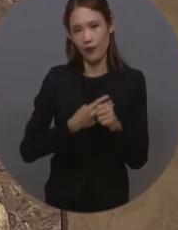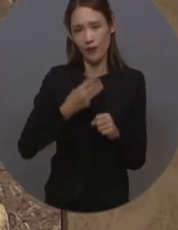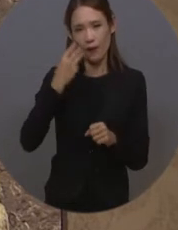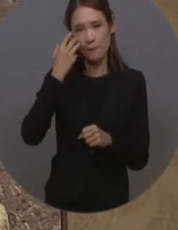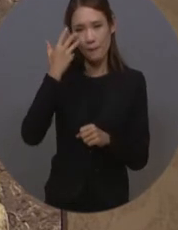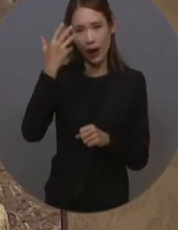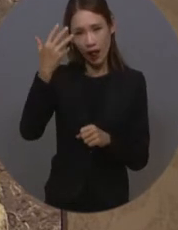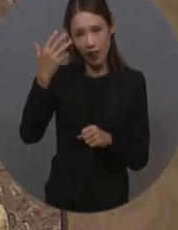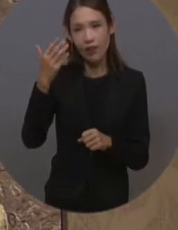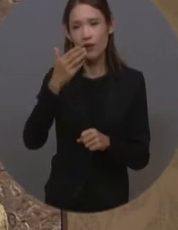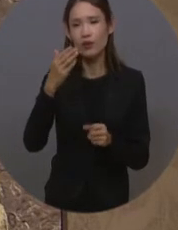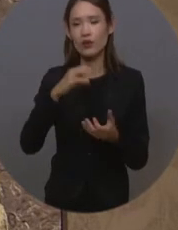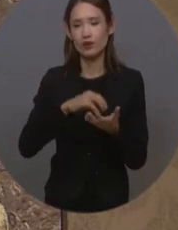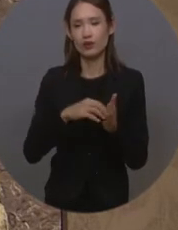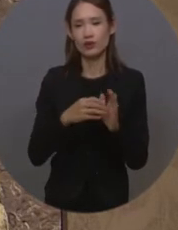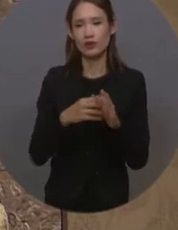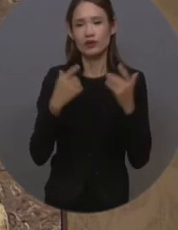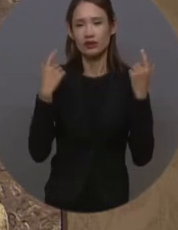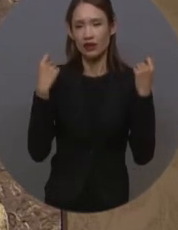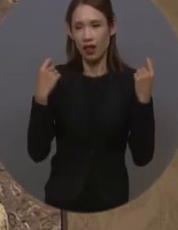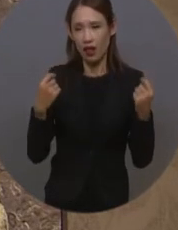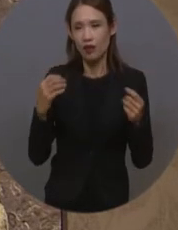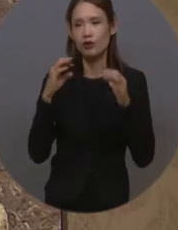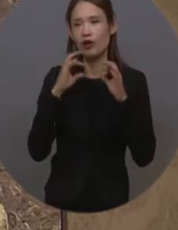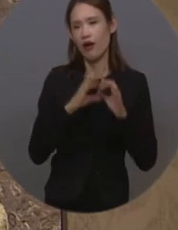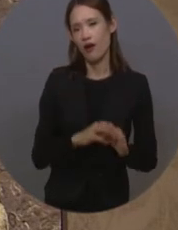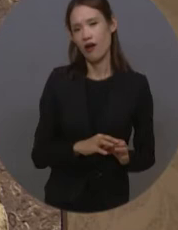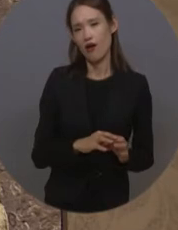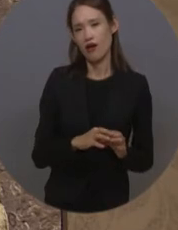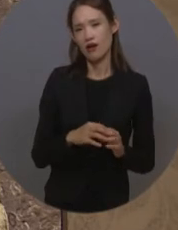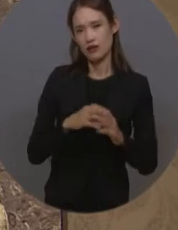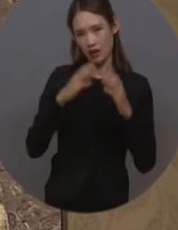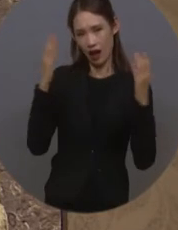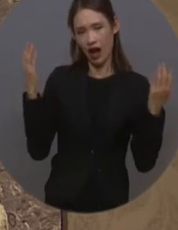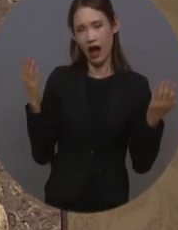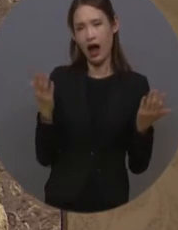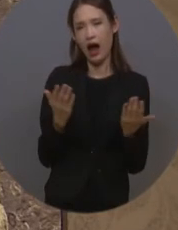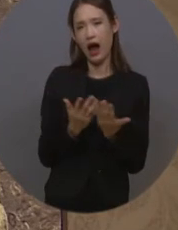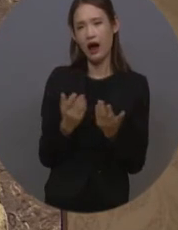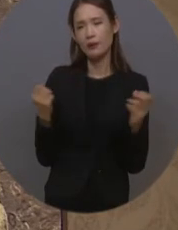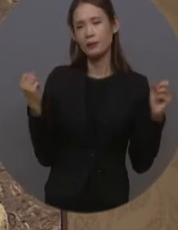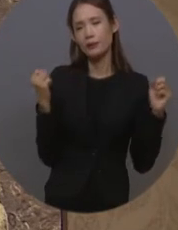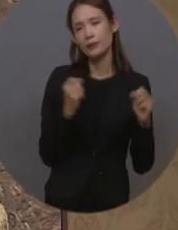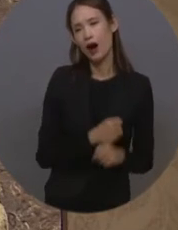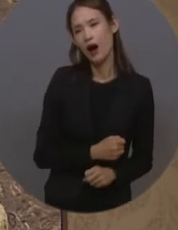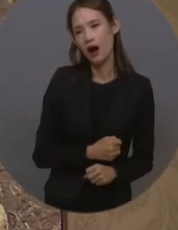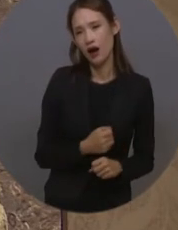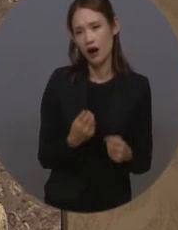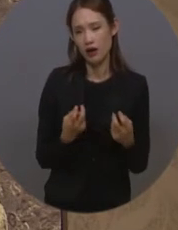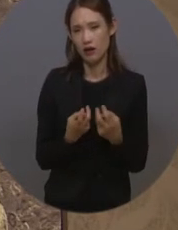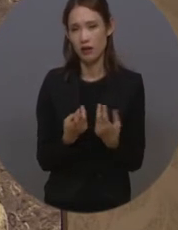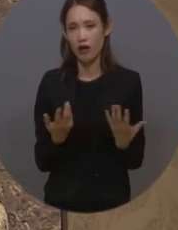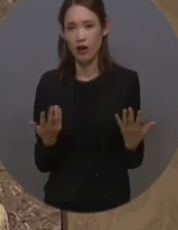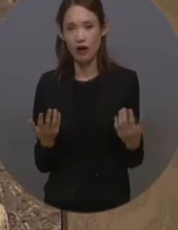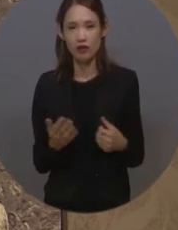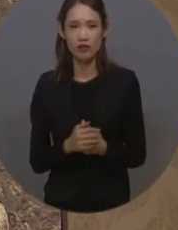이대로 계속 가다가는 네. 아무래도 우리가 다 죽을 수밖에 없겠구나. 예.